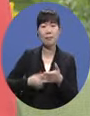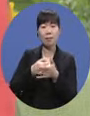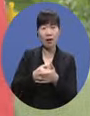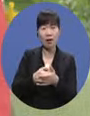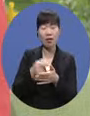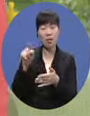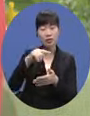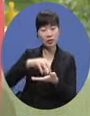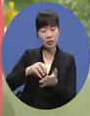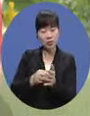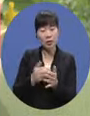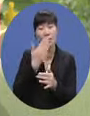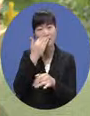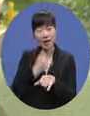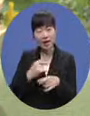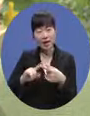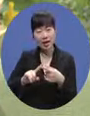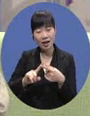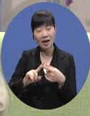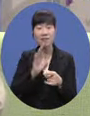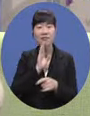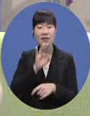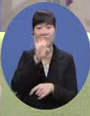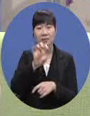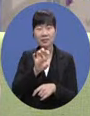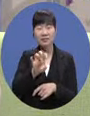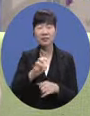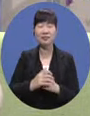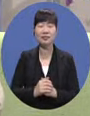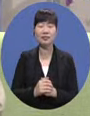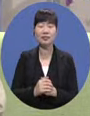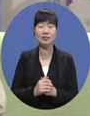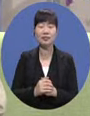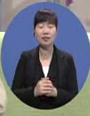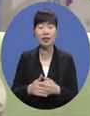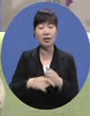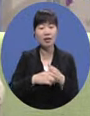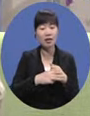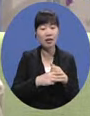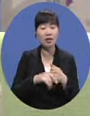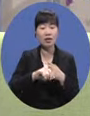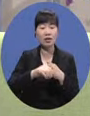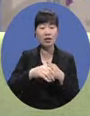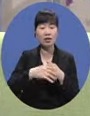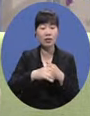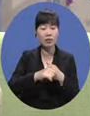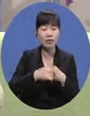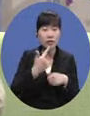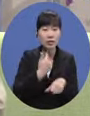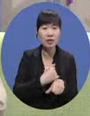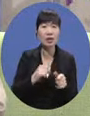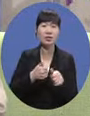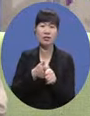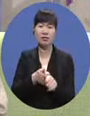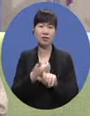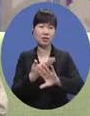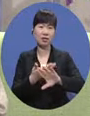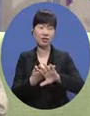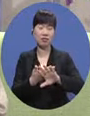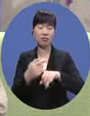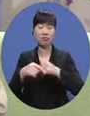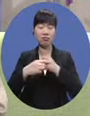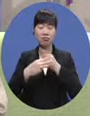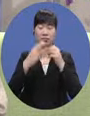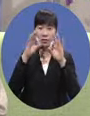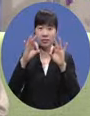어느 선까지 하는 것이 맞는 건가요, 선생님? 근데요, 이게 저학년이냐 고학년이냐에 따라 좀 다릅니다. 되게 저학년